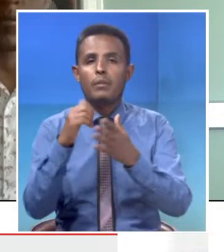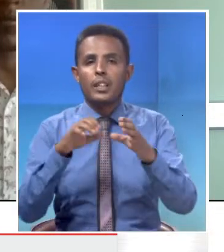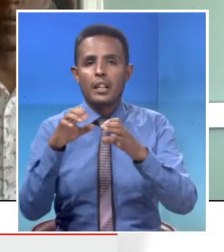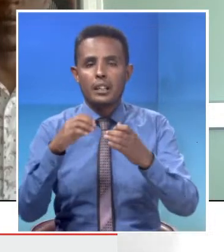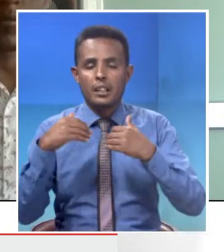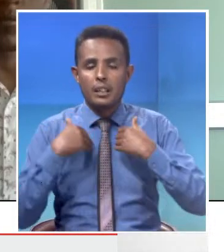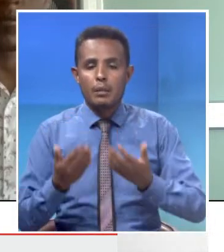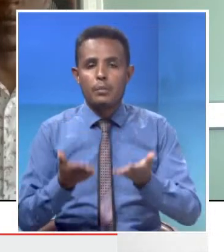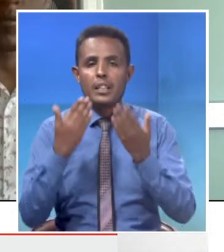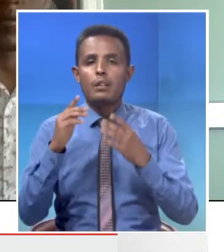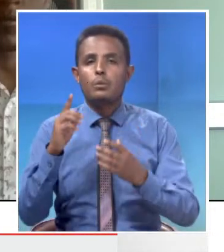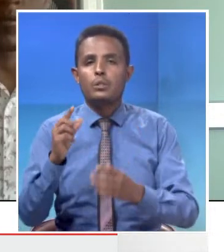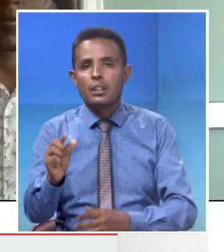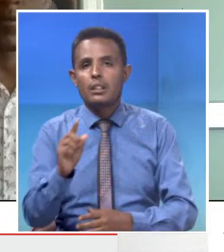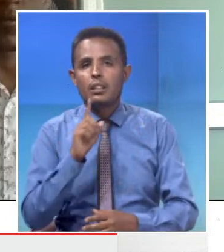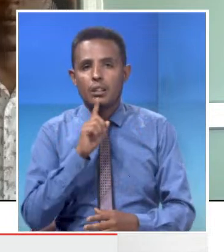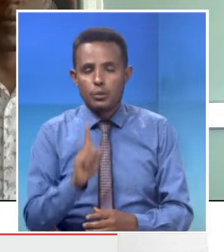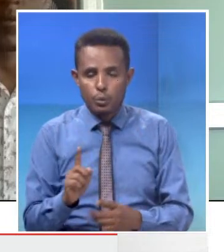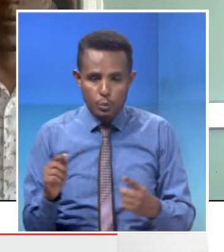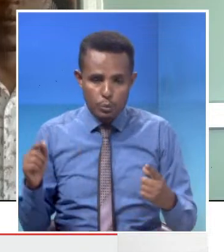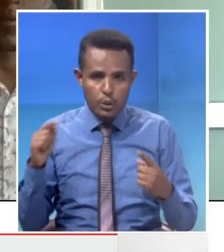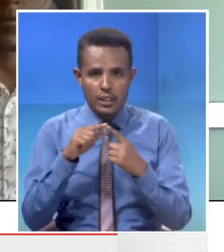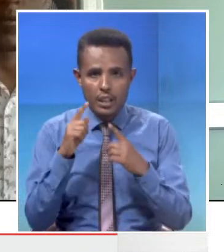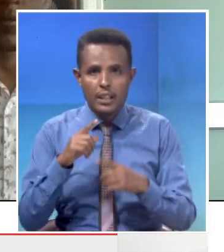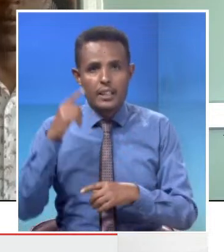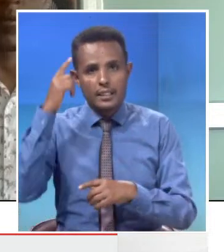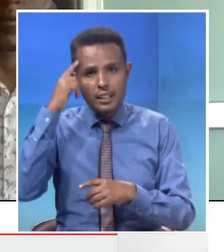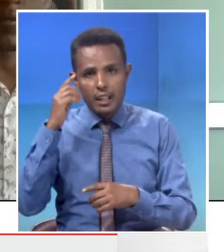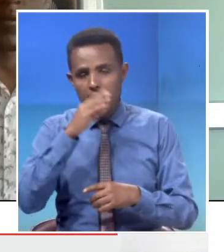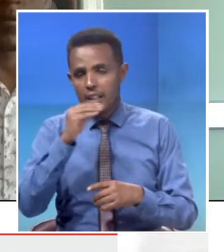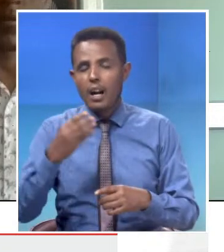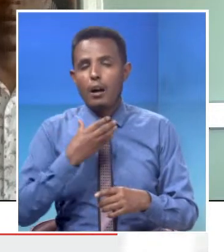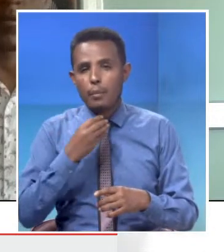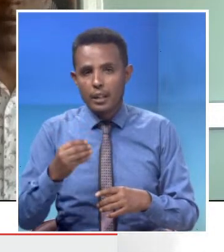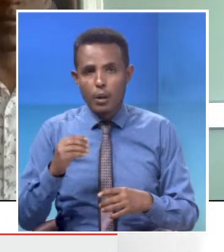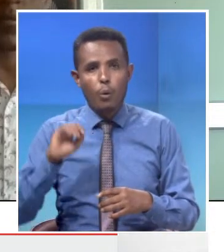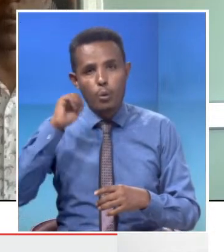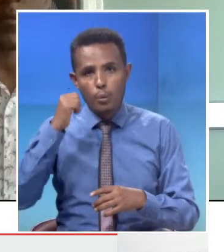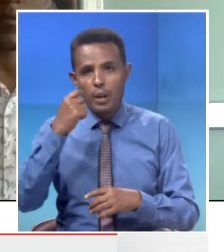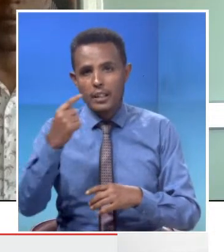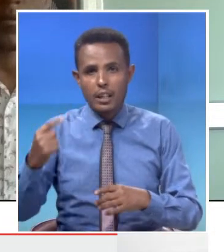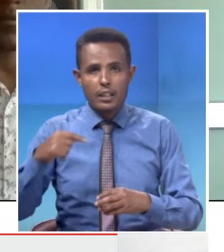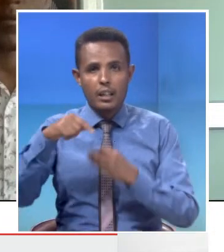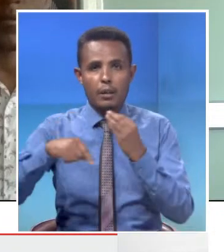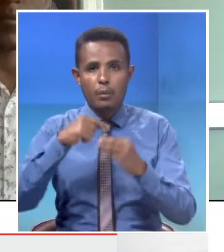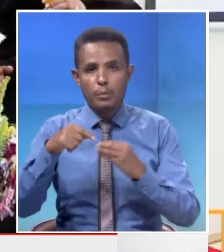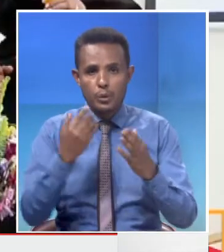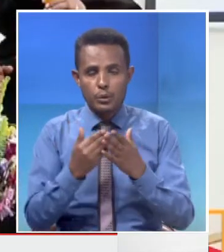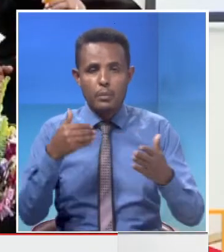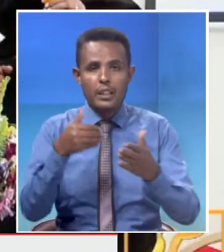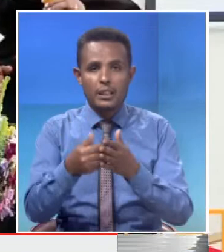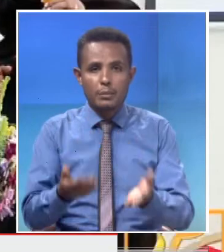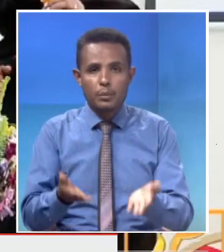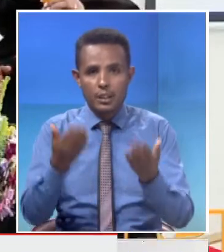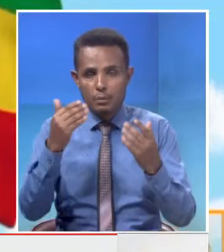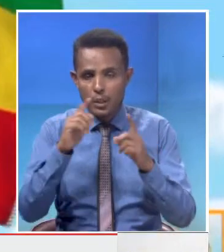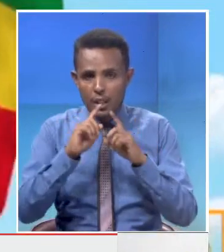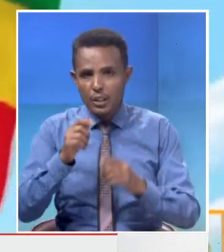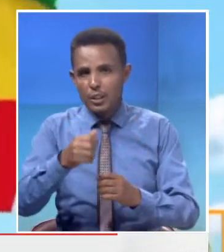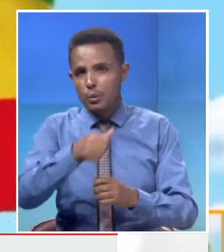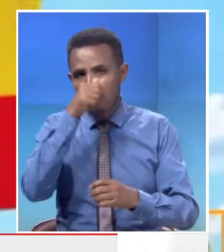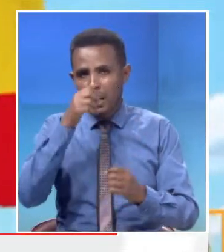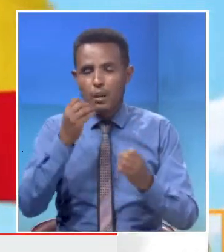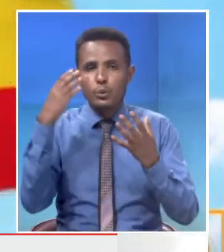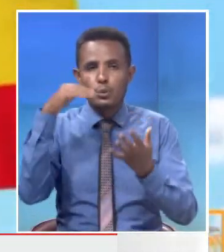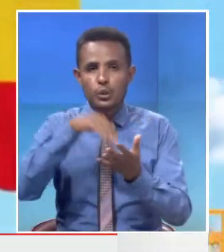የሚቀሩን ጥቂት ናቸው። ከእንግዲህ ወዲህ ወደ ትግራይና አማራ እንደዚሁም ኦሮሚያ አንዳንድ ክፍሎች መድረስ ነው የሚቀረን። ኢትዮጵያን ለብዙ ሺህ